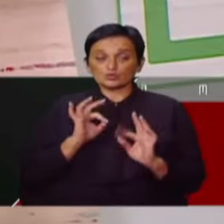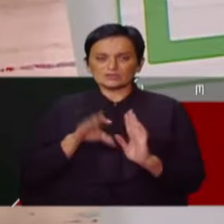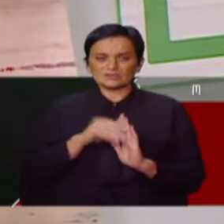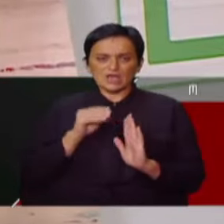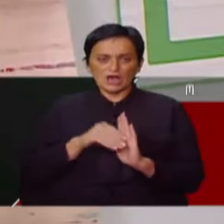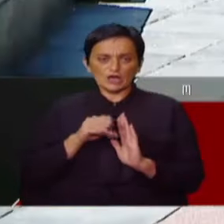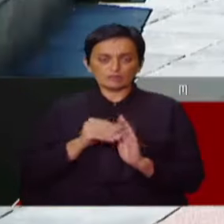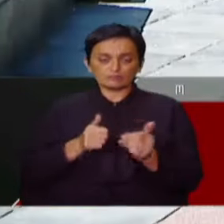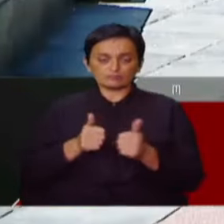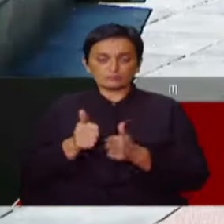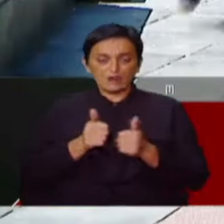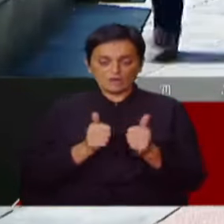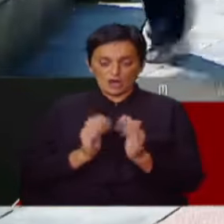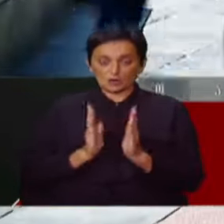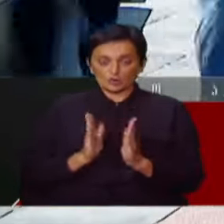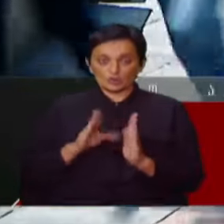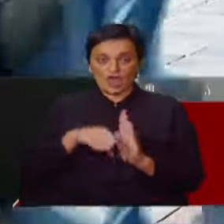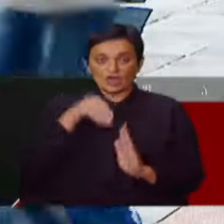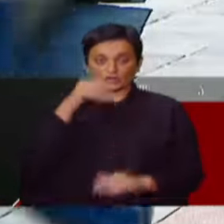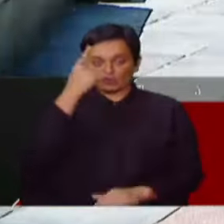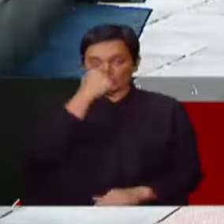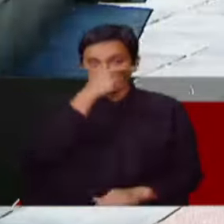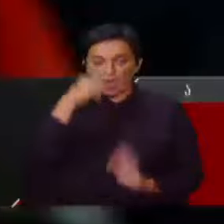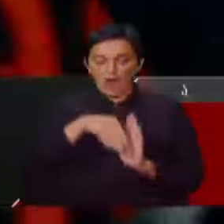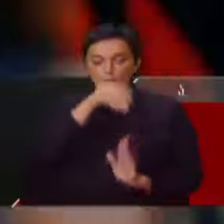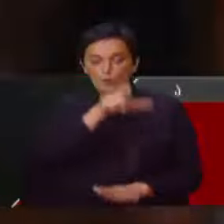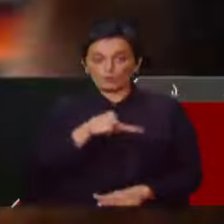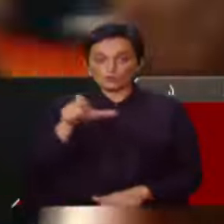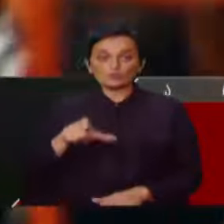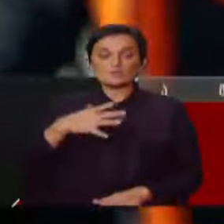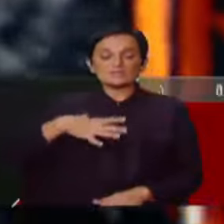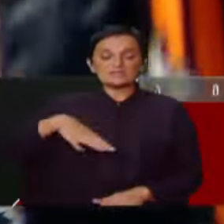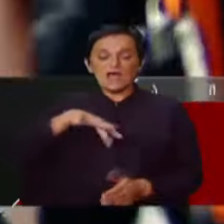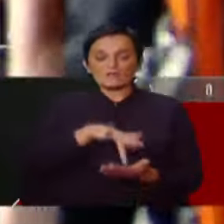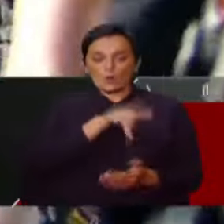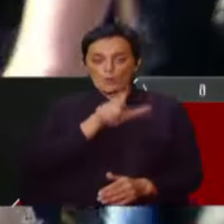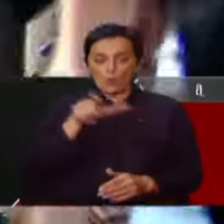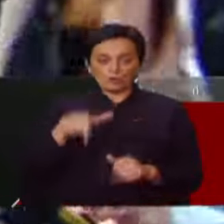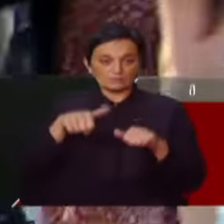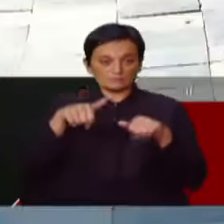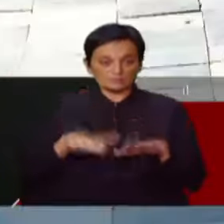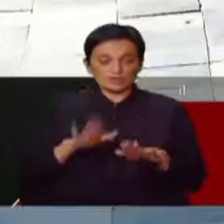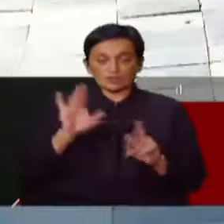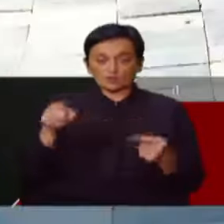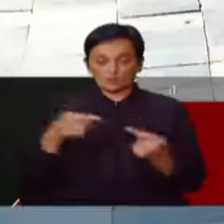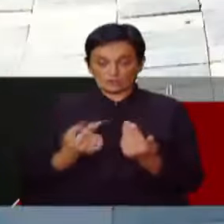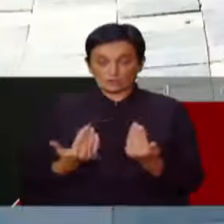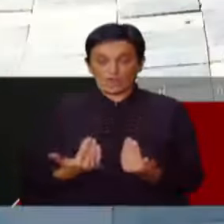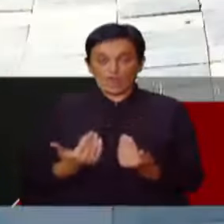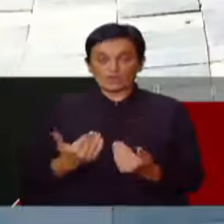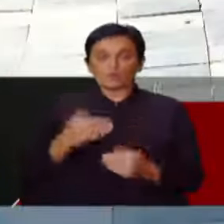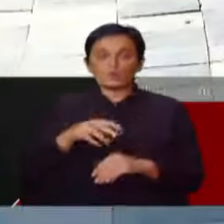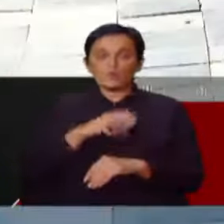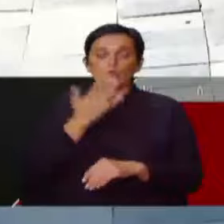საარჩევნო მარათონი განსაზღვრავს. არჩევნების ბედს კი ამომრჩევლები, ანუ საქართველოს მოქალაქეები წვეტენ. შესაბამისად ახლა